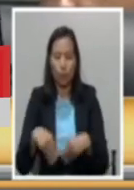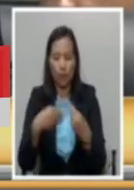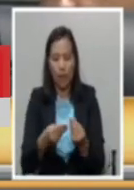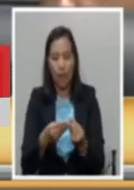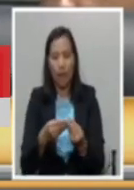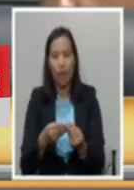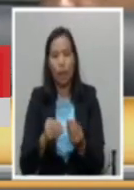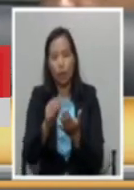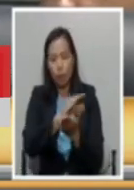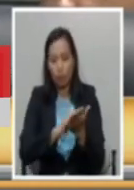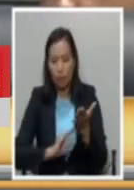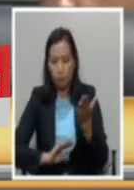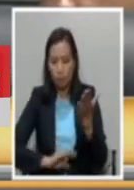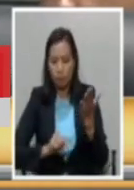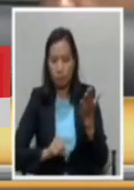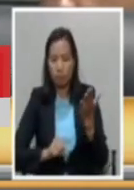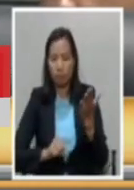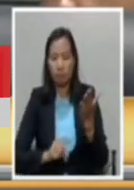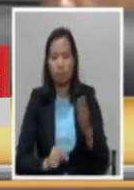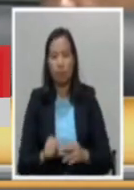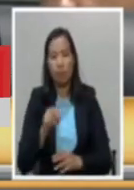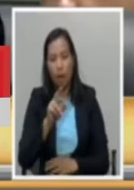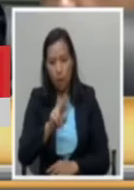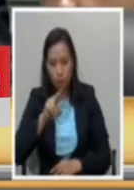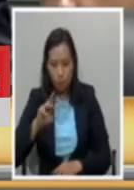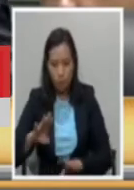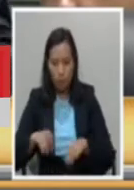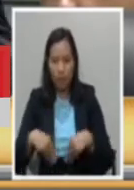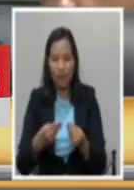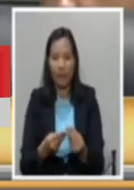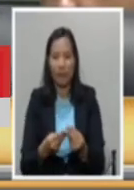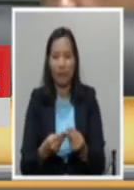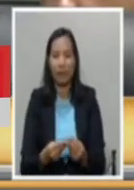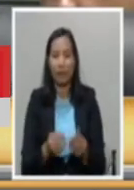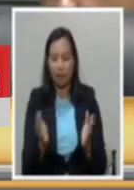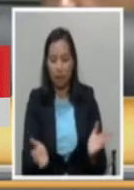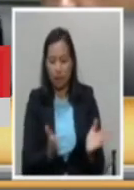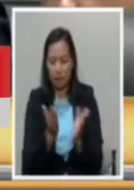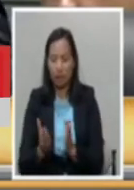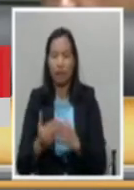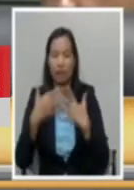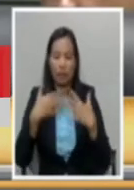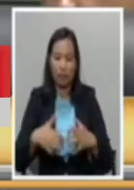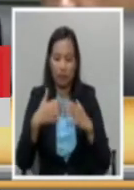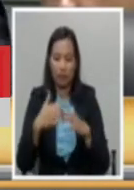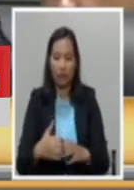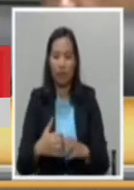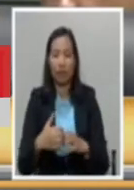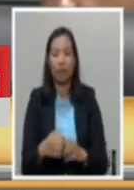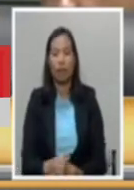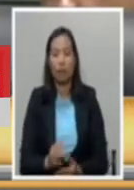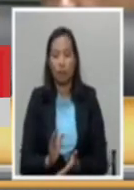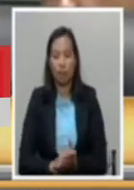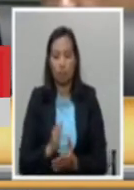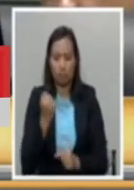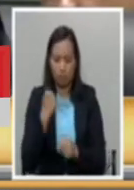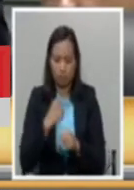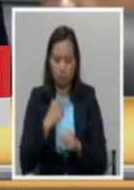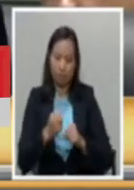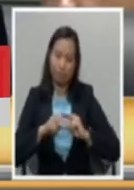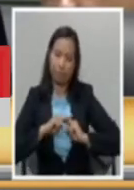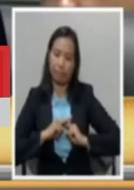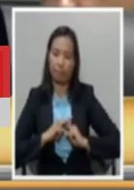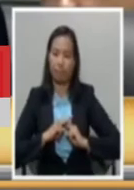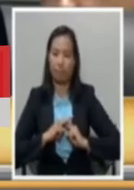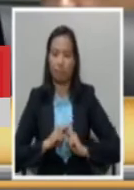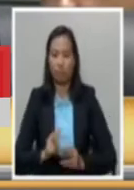ชลประทานเข้าไปในผืนนาของเขาให้เขาสามารถสู่ขบวนการผลิตสร้างรายได้ยืนบนขาของตนเองแล้วรัฐบาล